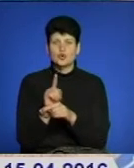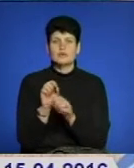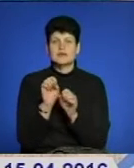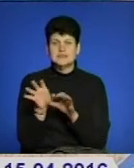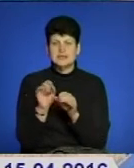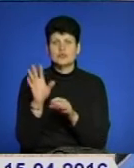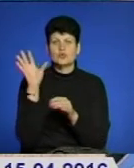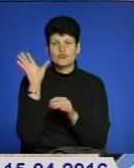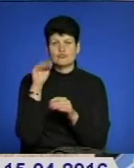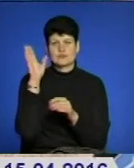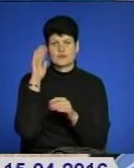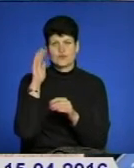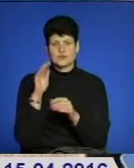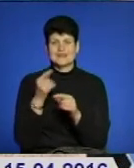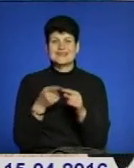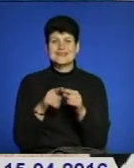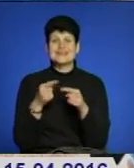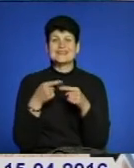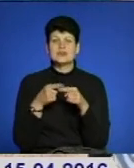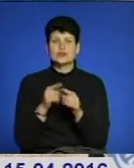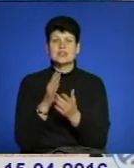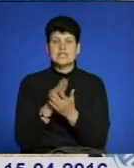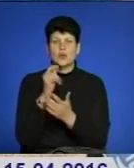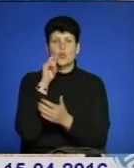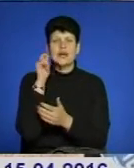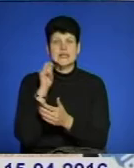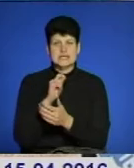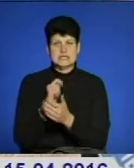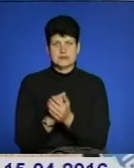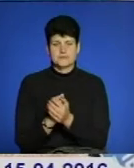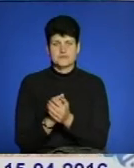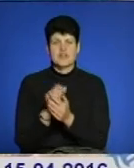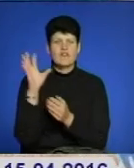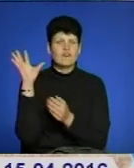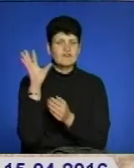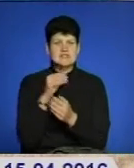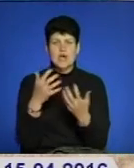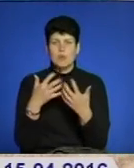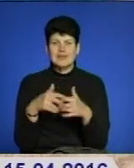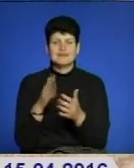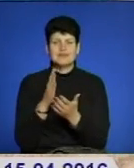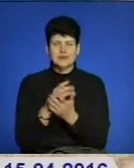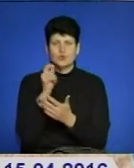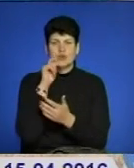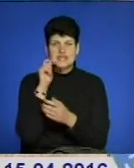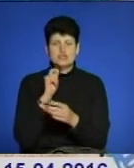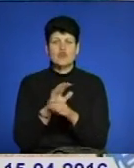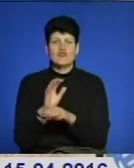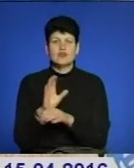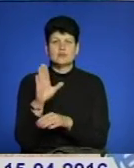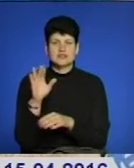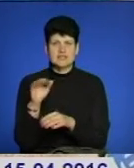всі водоймища. Дана технологія є українська. Майже все обладнання є українського також виробництва, крім